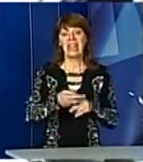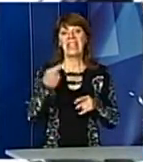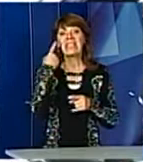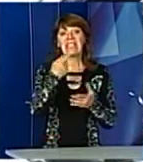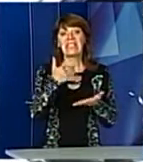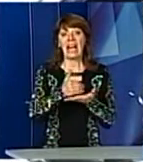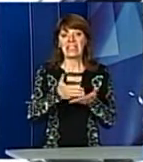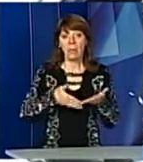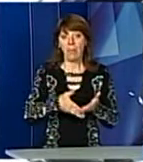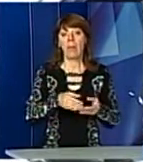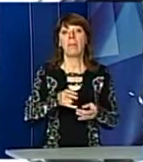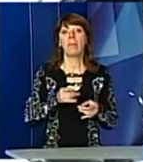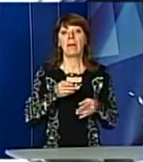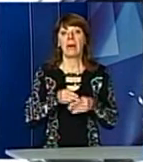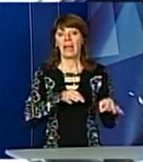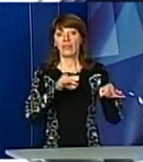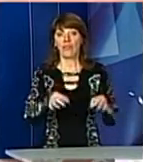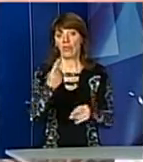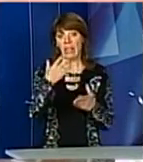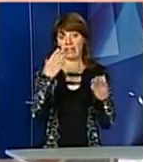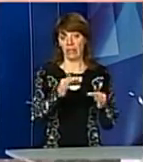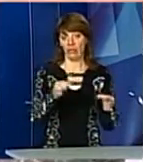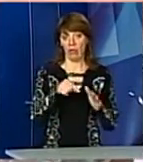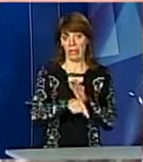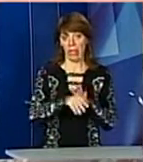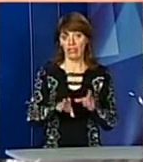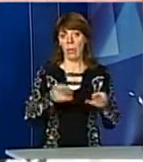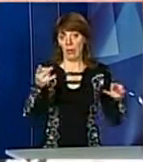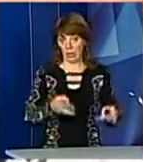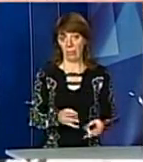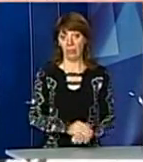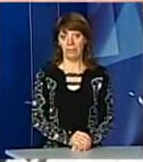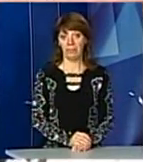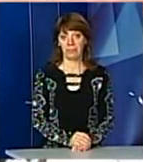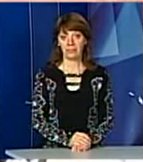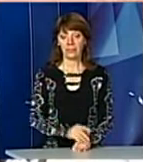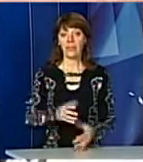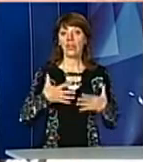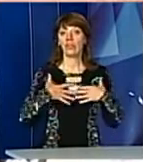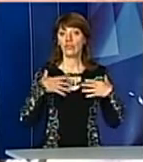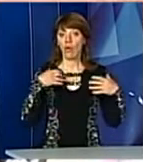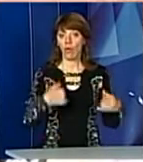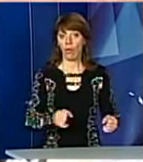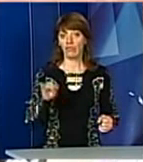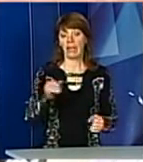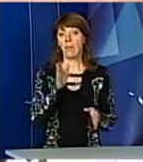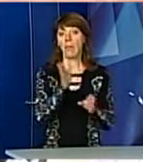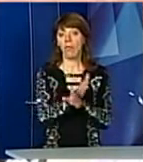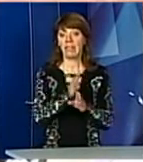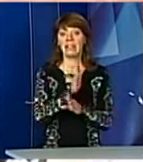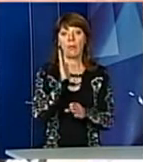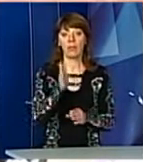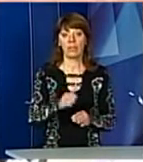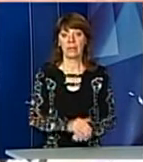Один день то ж нічого не перешкоджає, що я буду без машини. Це навіть потрібно. Перше, і здоровше, і повітря буде